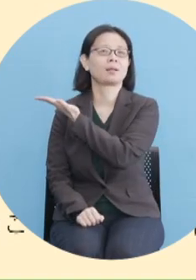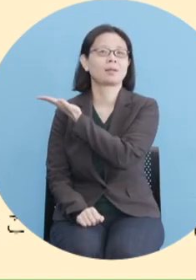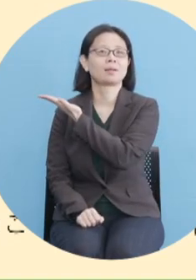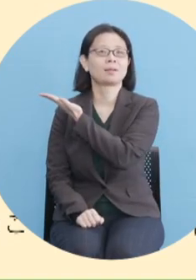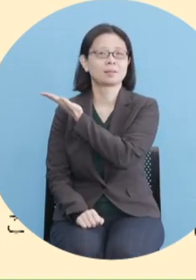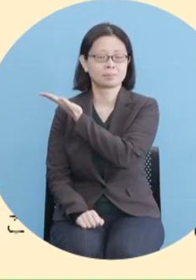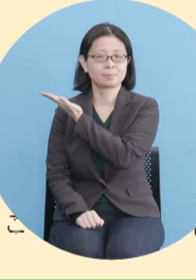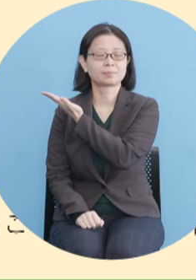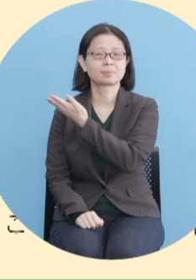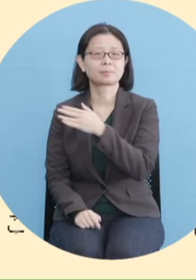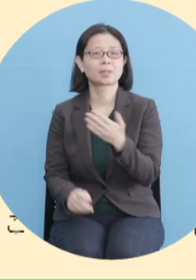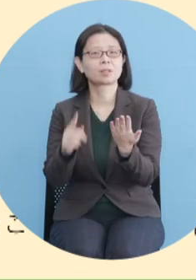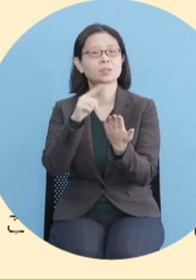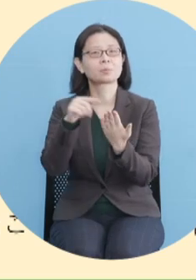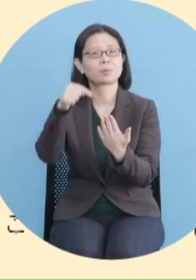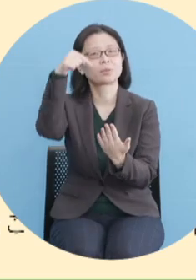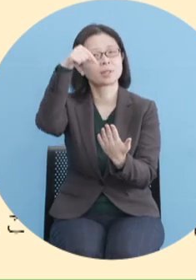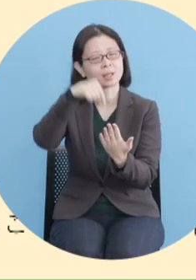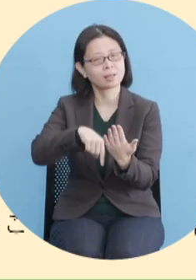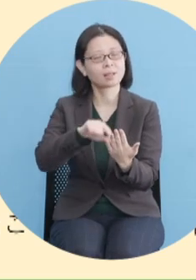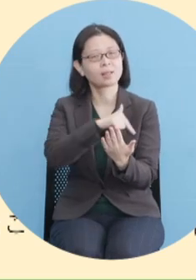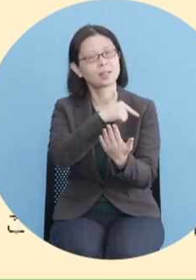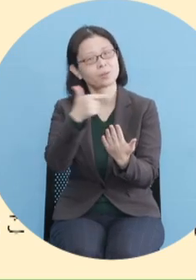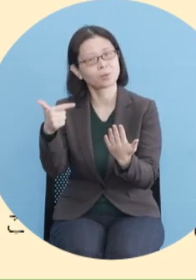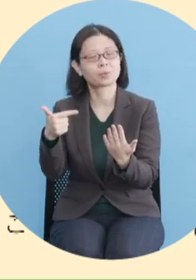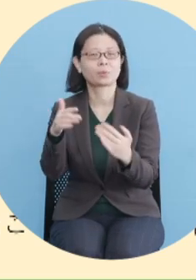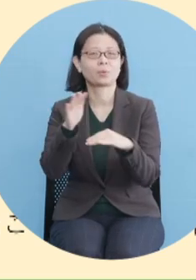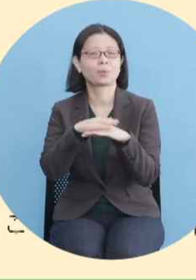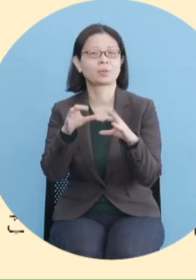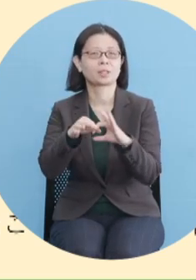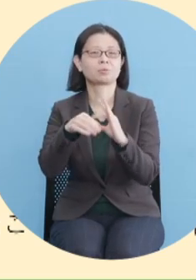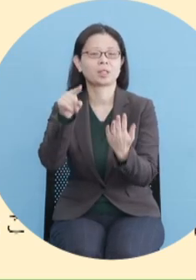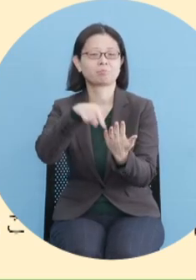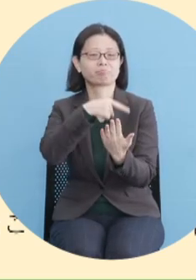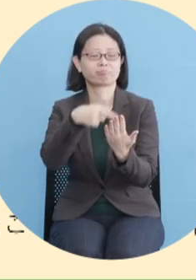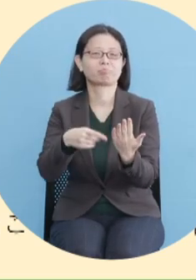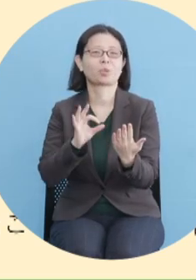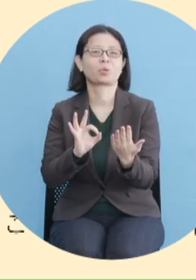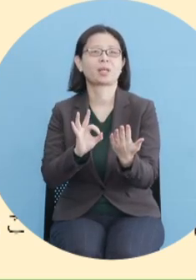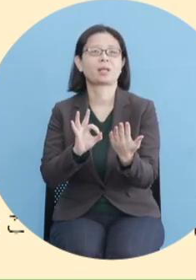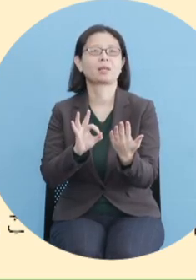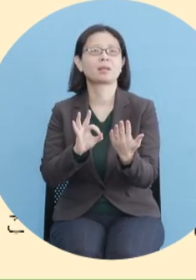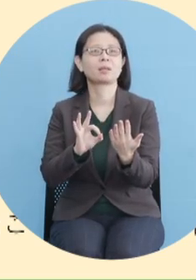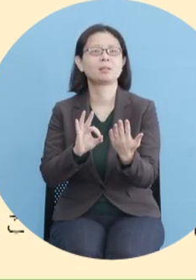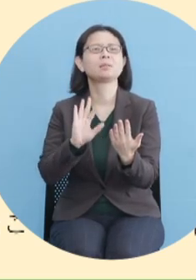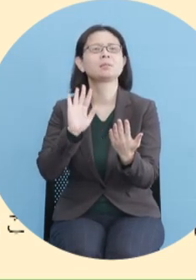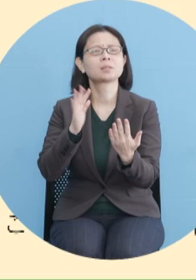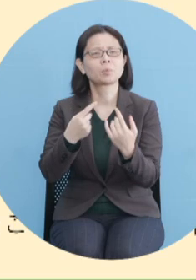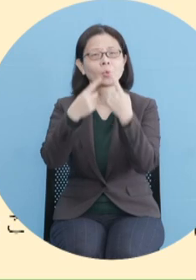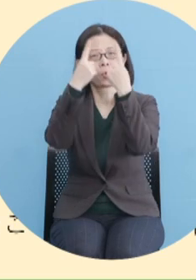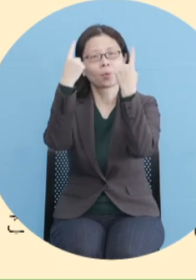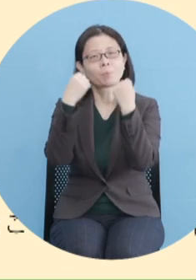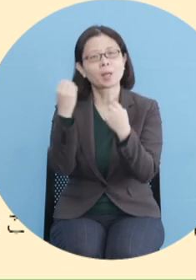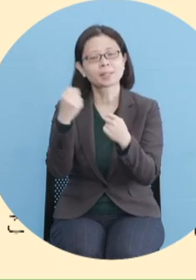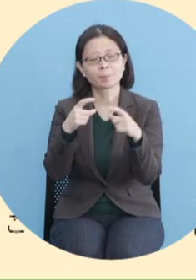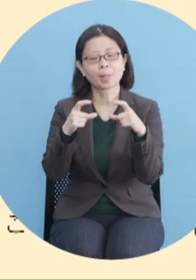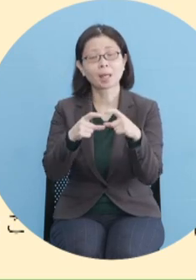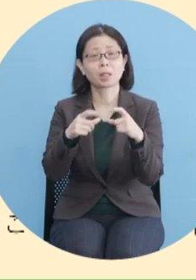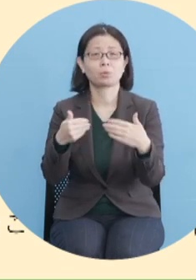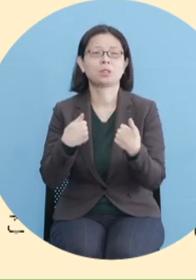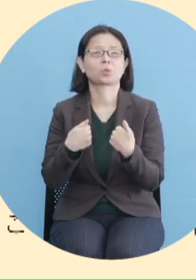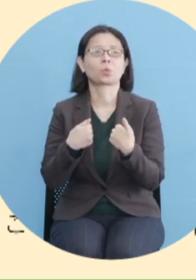えスマホで完結各種証明書のオンライン手続きということでえマイナンバーカードを使って